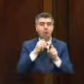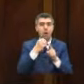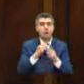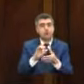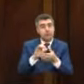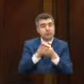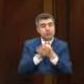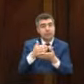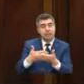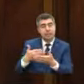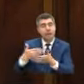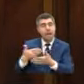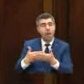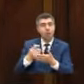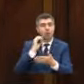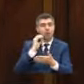لأن المنتجات